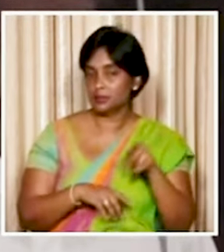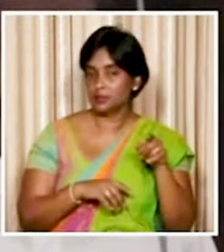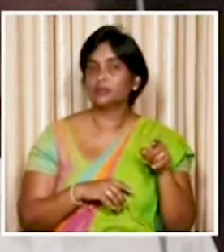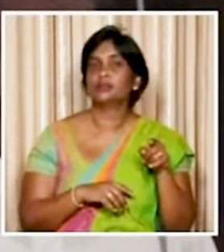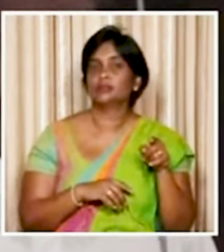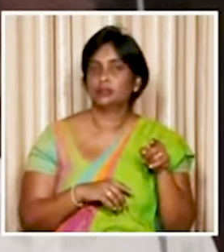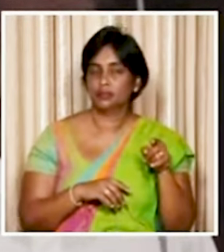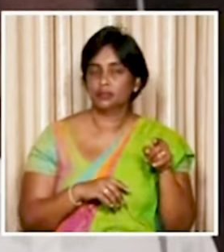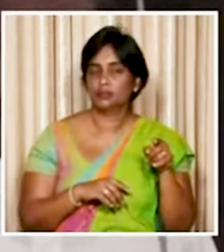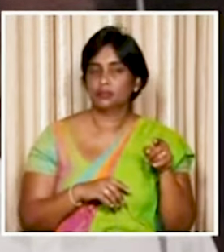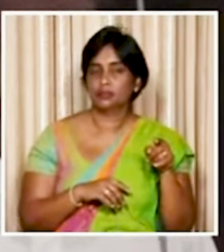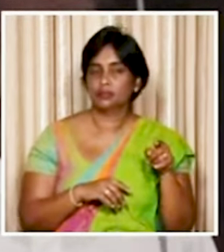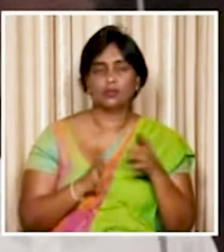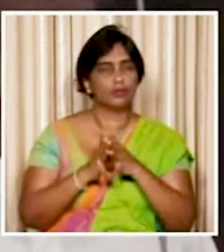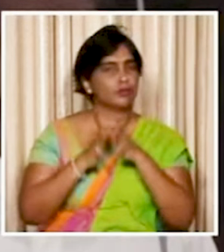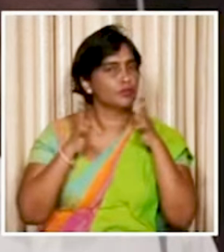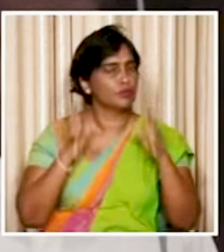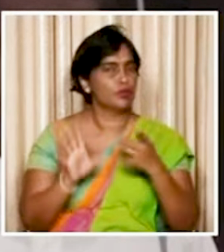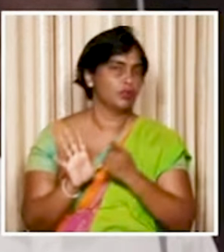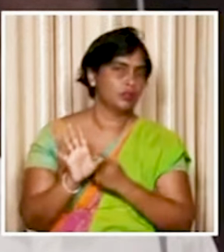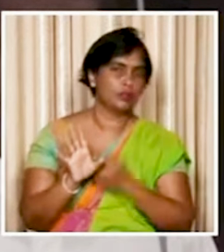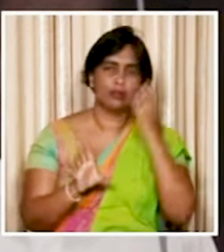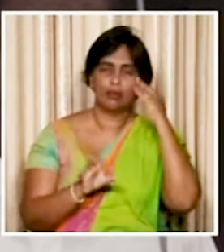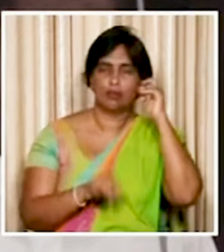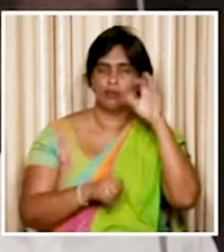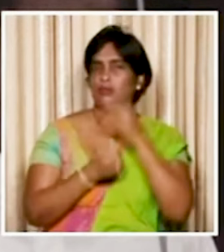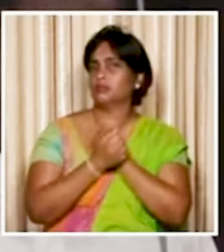பல இளைஞர் யுவதிகள் கைது செய்யப்பட்டார்கள்.